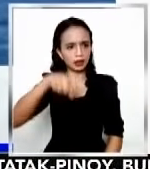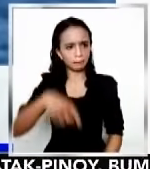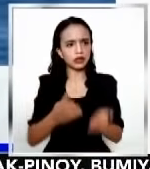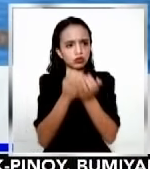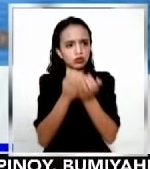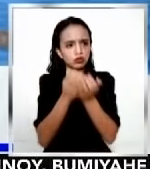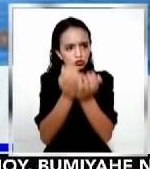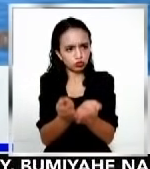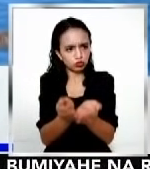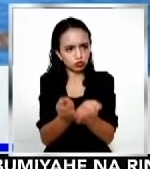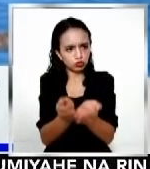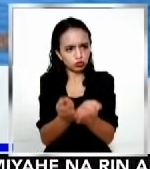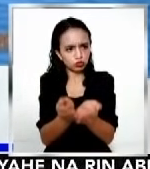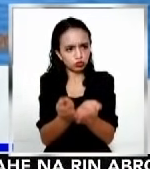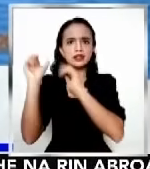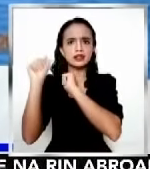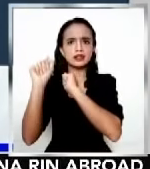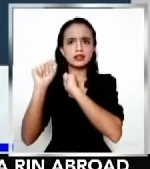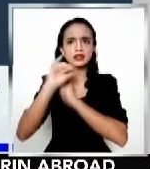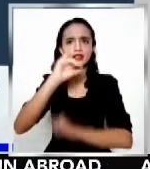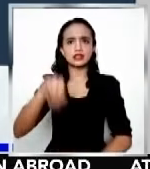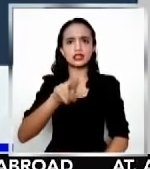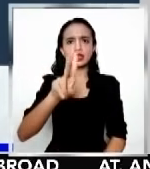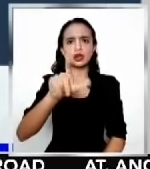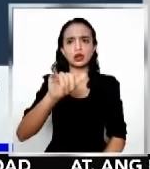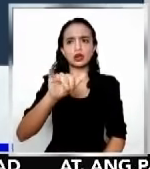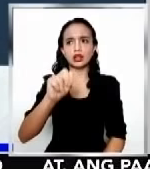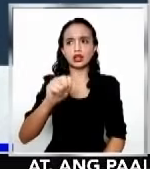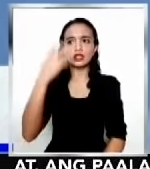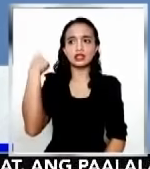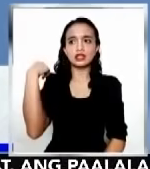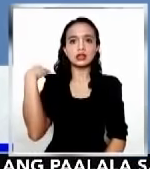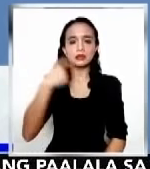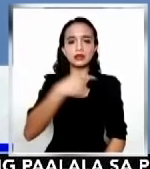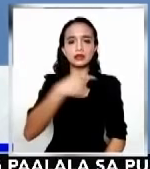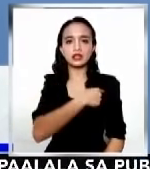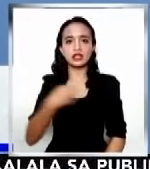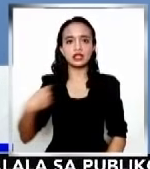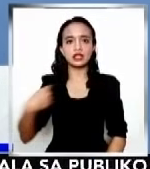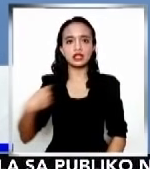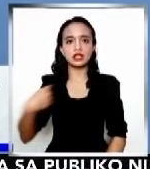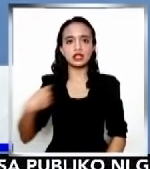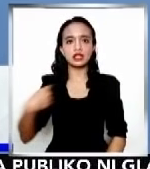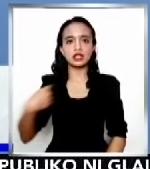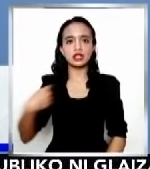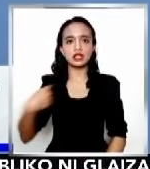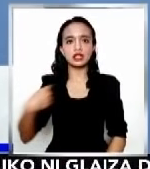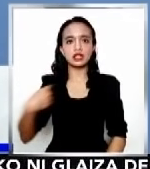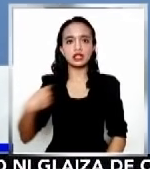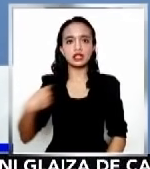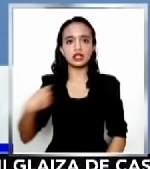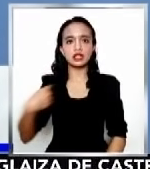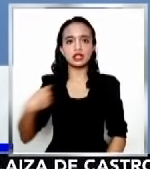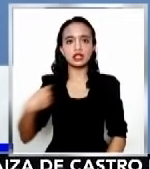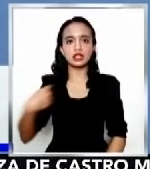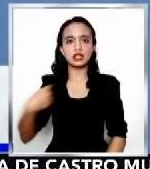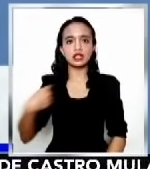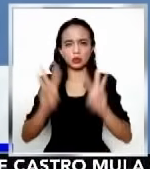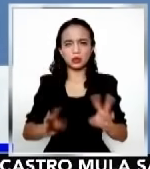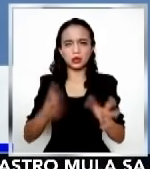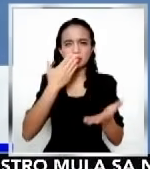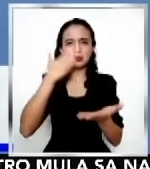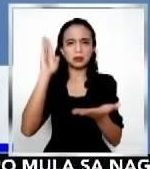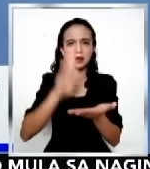China noon ay sumisilong lang sa lugar dahil masama ang panahon. Sagot ng China kanila ang Julian Felipe Reef base sa